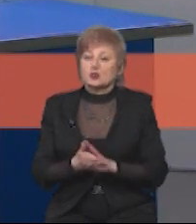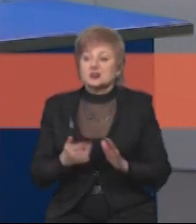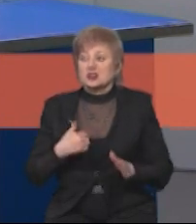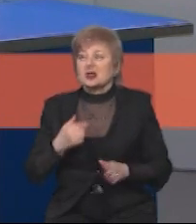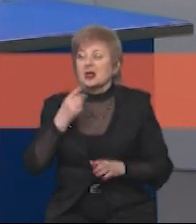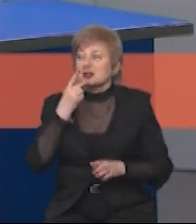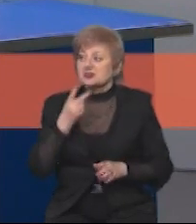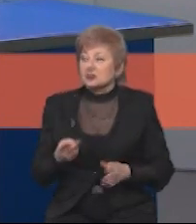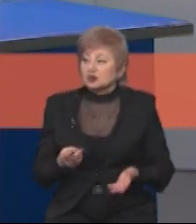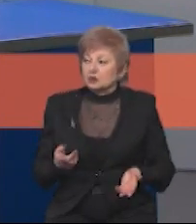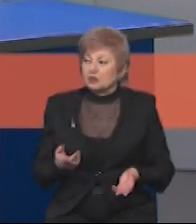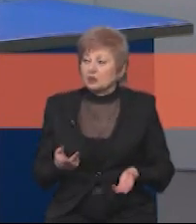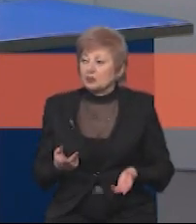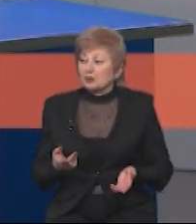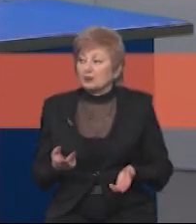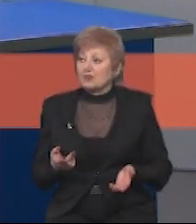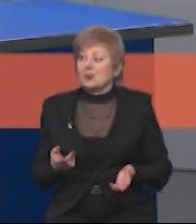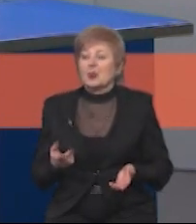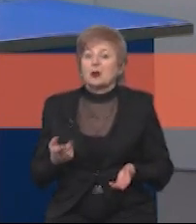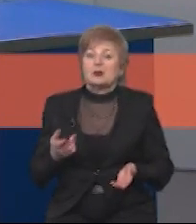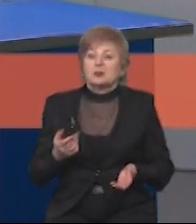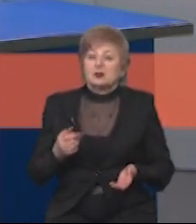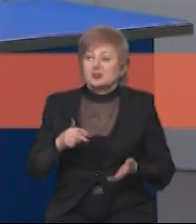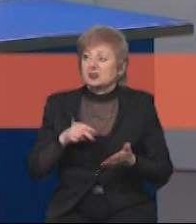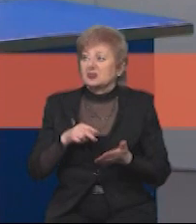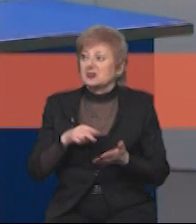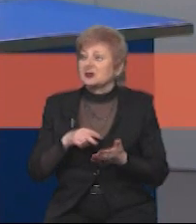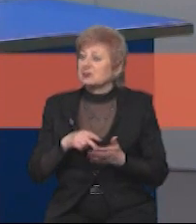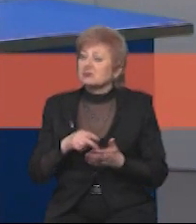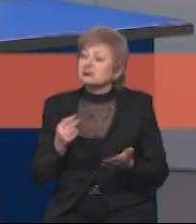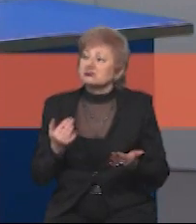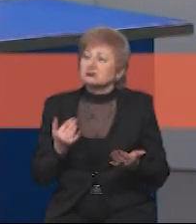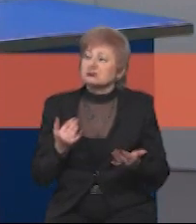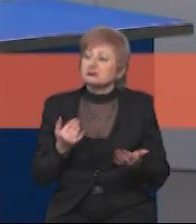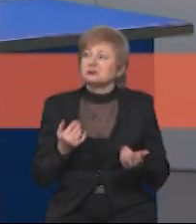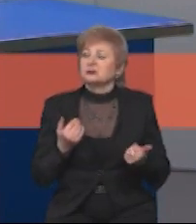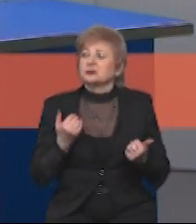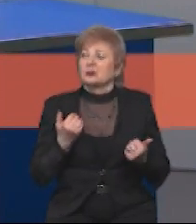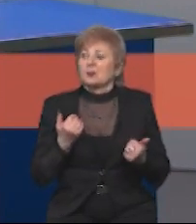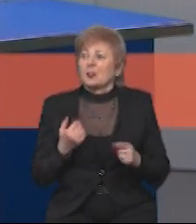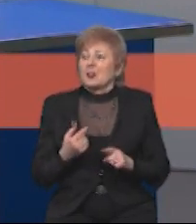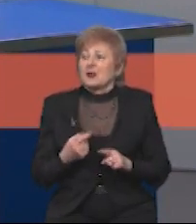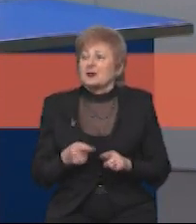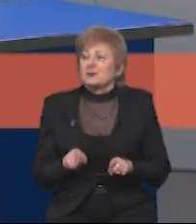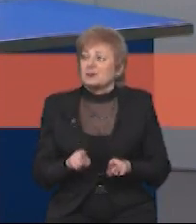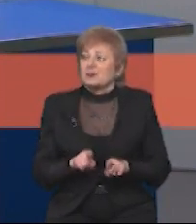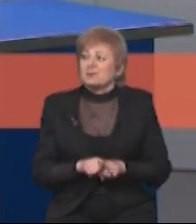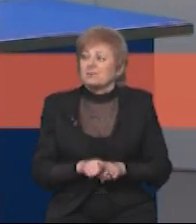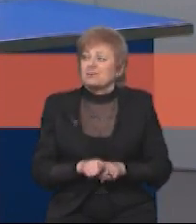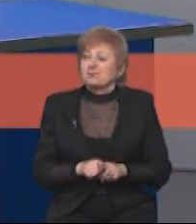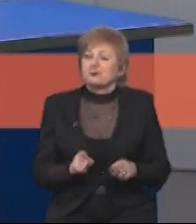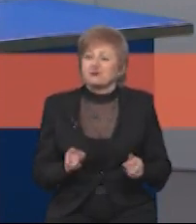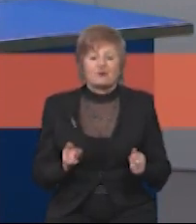если неделю назад в АТБ стояли очередя, на данный момент, на сегодняшний день, там очередей нету, людей нету даже